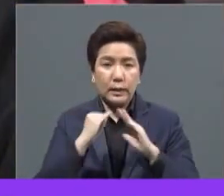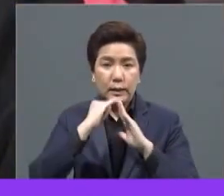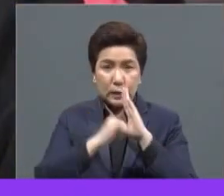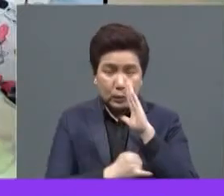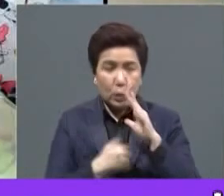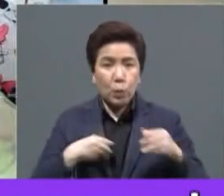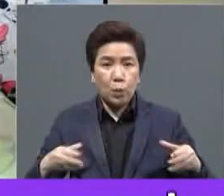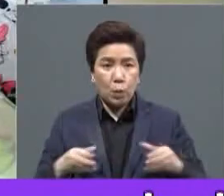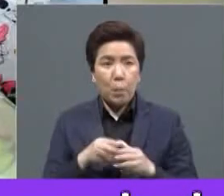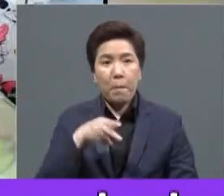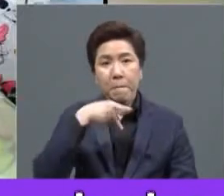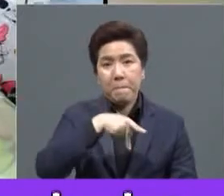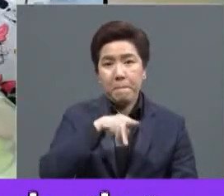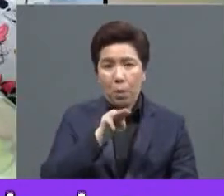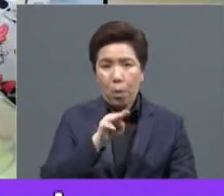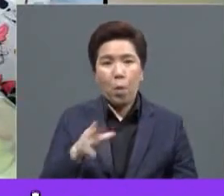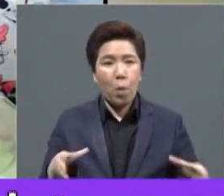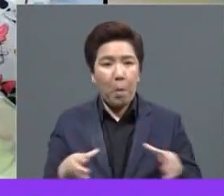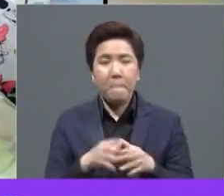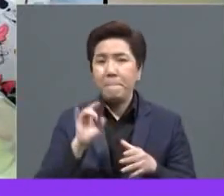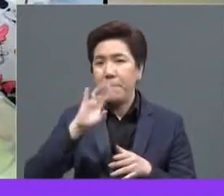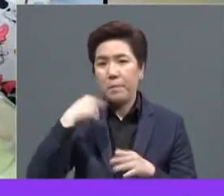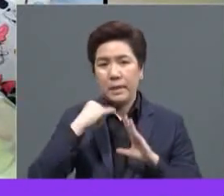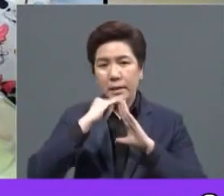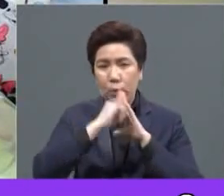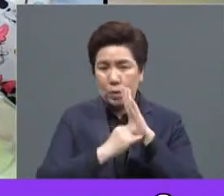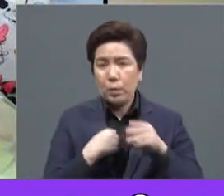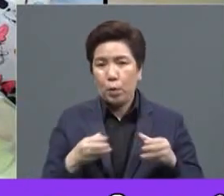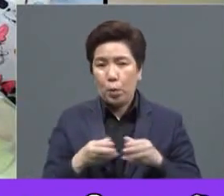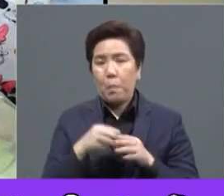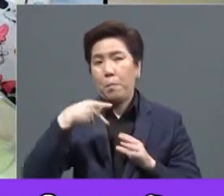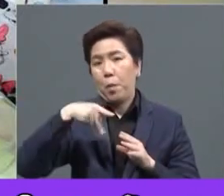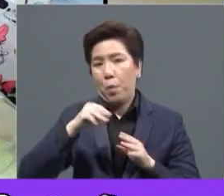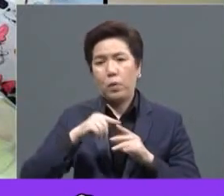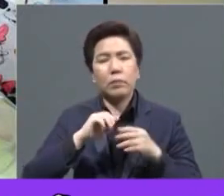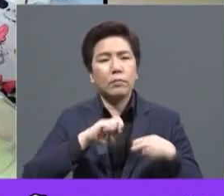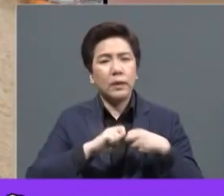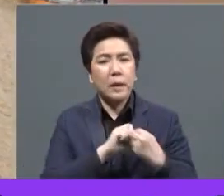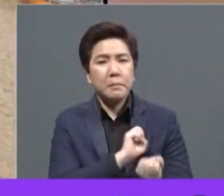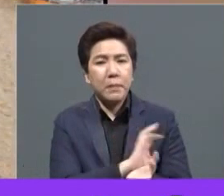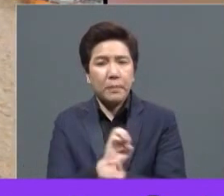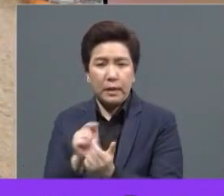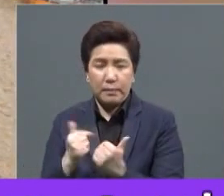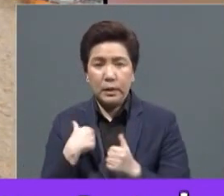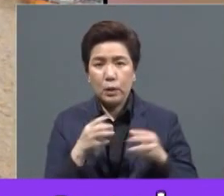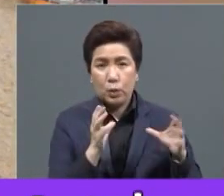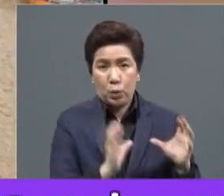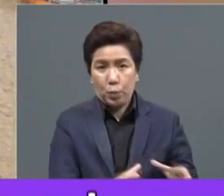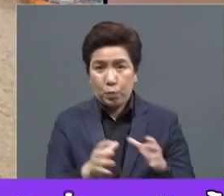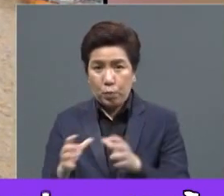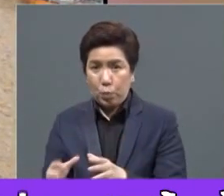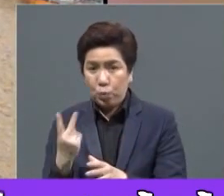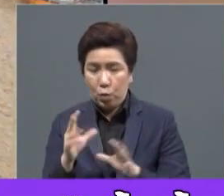คงของมนุษย์หรือว่าพมทราบเพื่อรายงานให้คณะกรรมการอำนวยการและบริหารสถานการณ์อุทกภัยวาตภัย